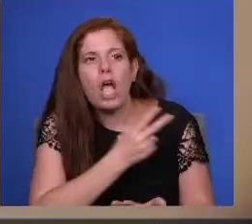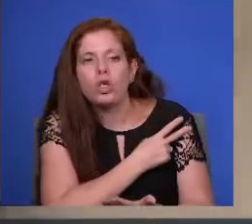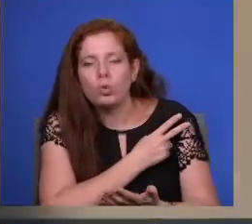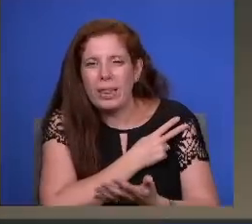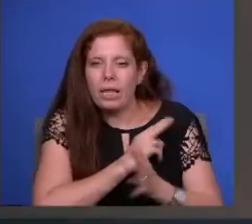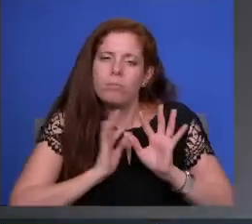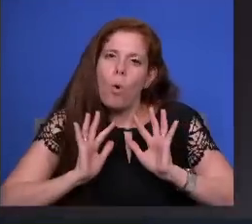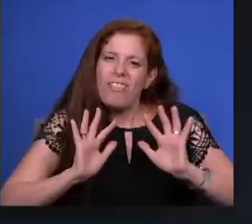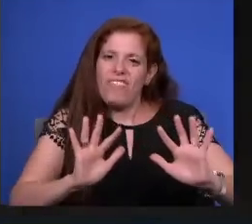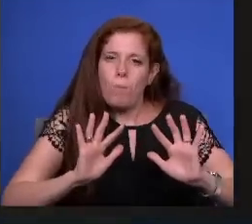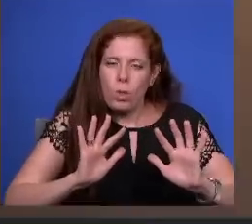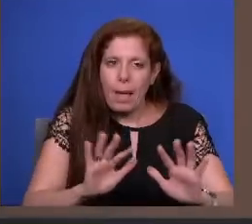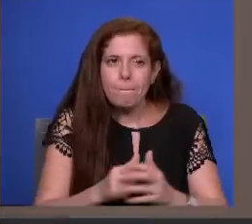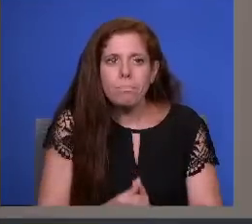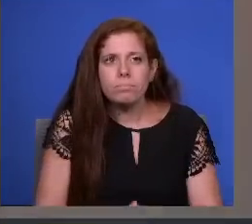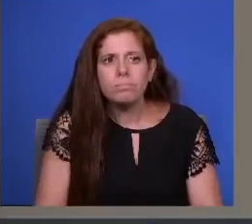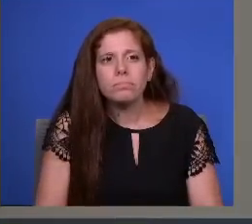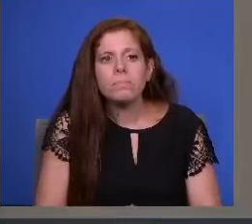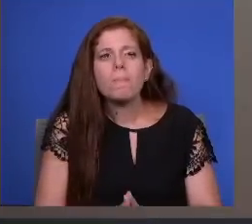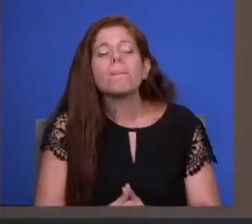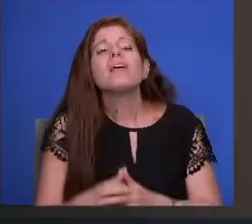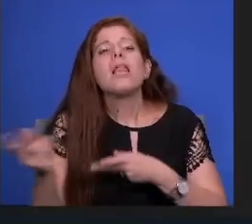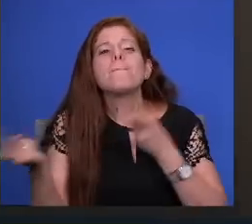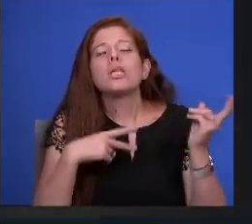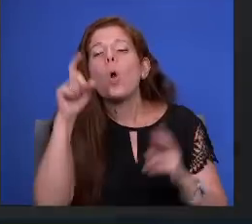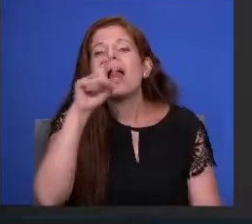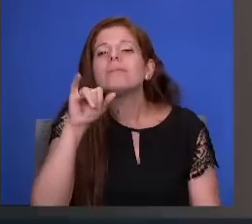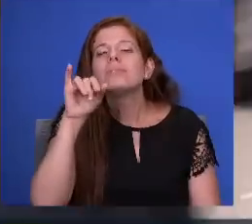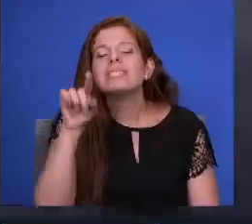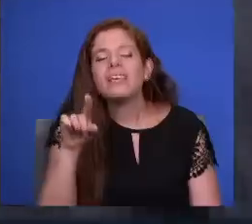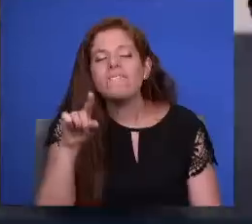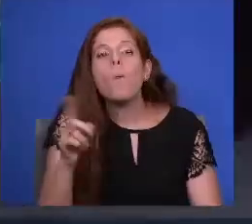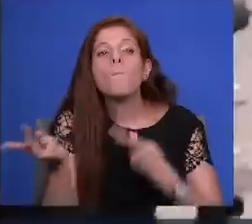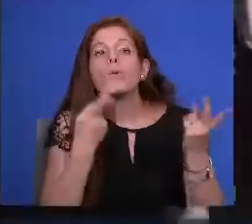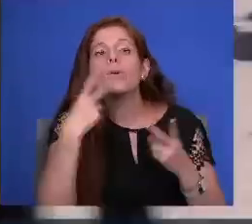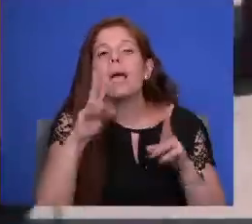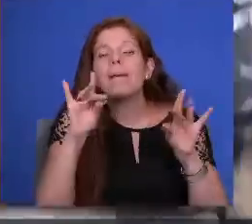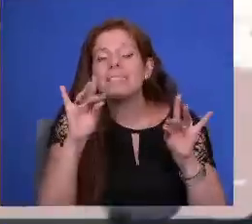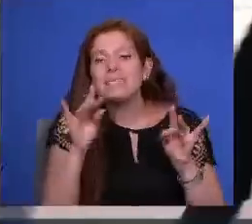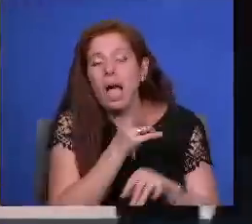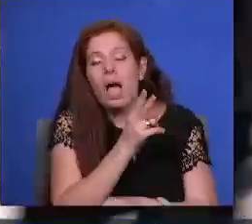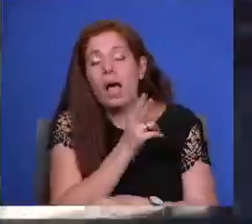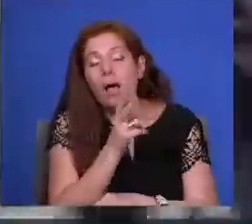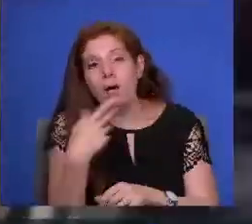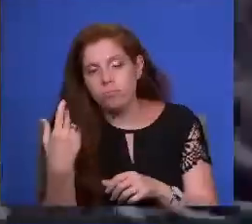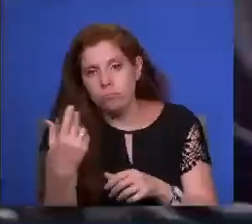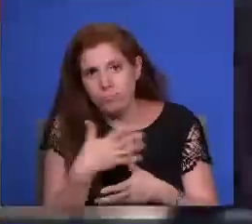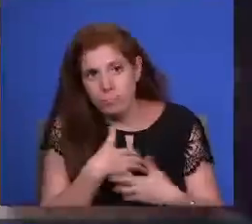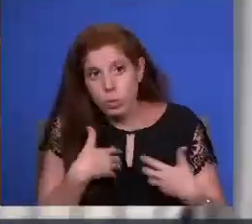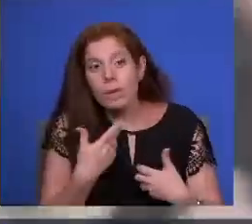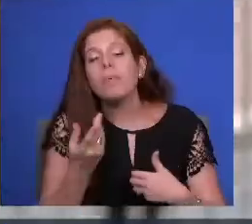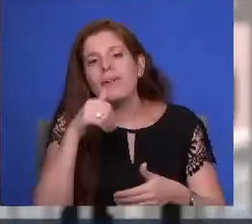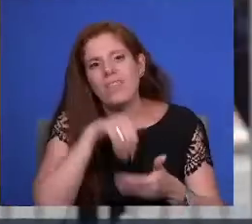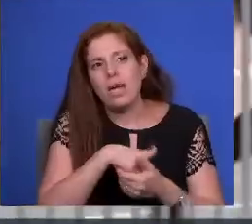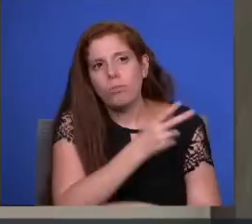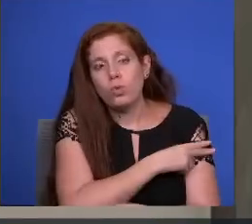הכוחות. בבית החולים זיו פונו יותר מ10 פצועים, חלקם שוטרים. בין המפגינים פצועי ירי, בהם שניים